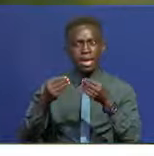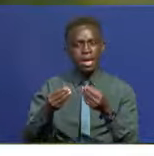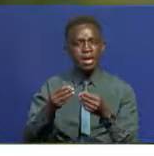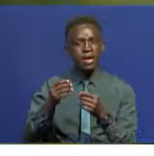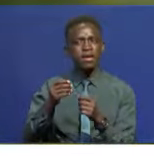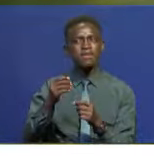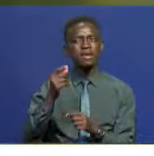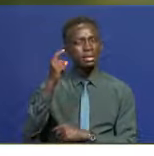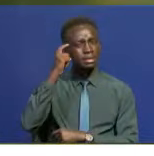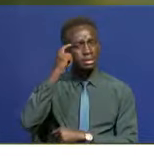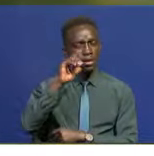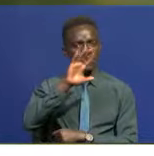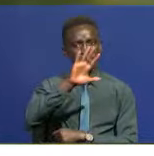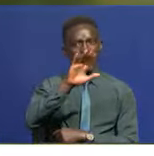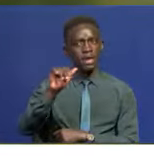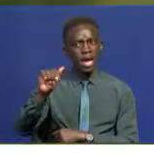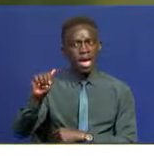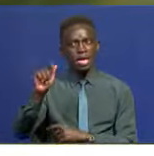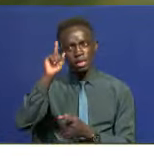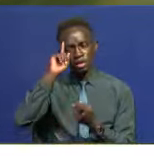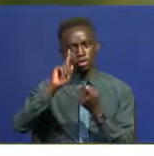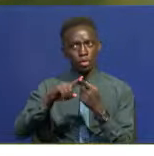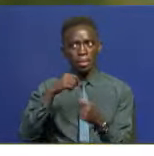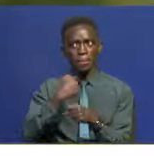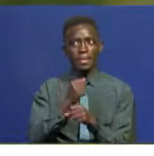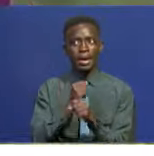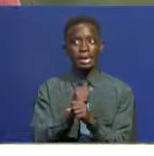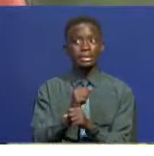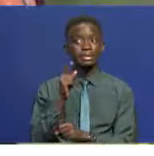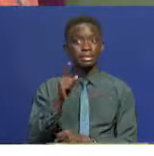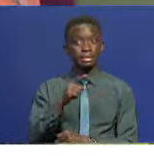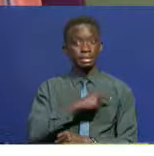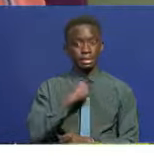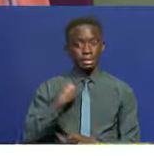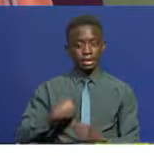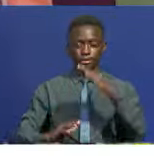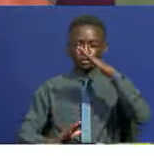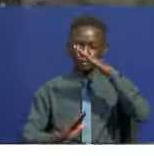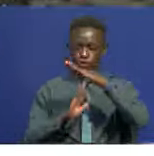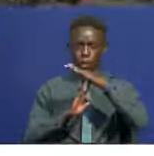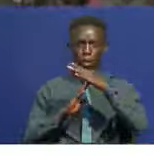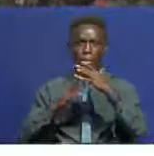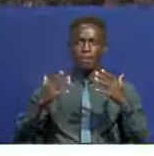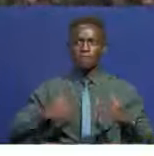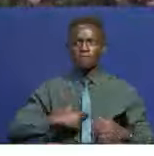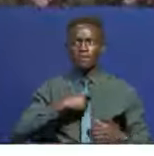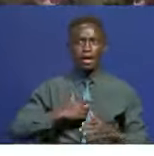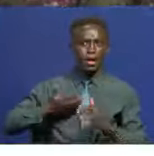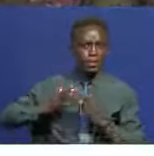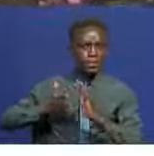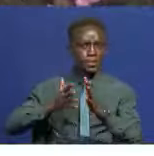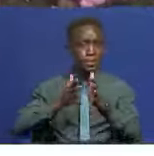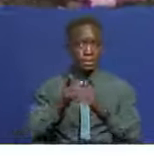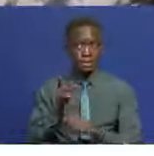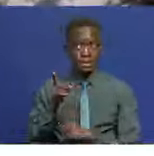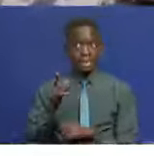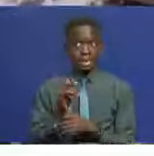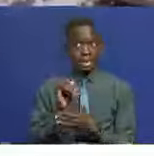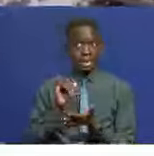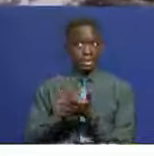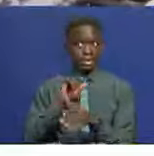katika uainishaji wa China wa vivutio vya watalii. Tangu wakati huo, maofisa